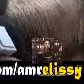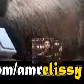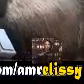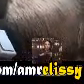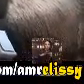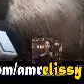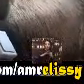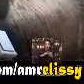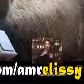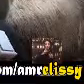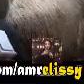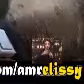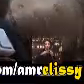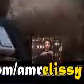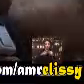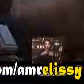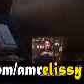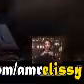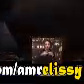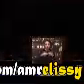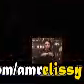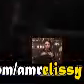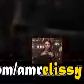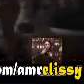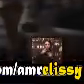يبارك في